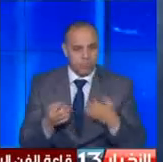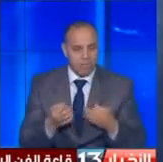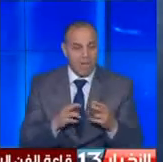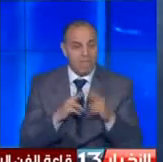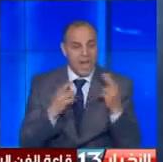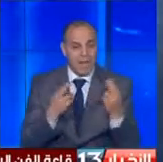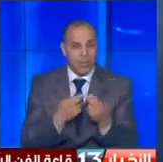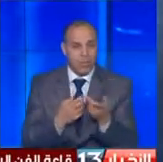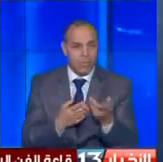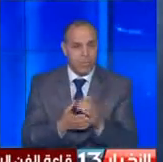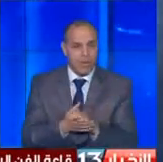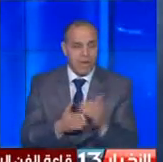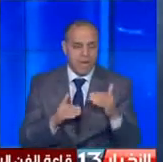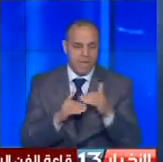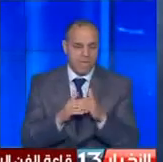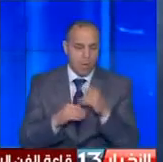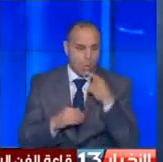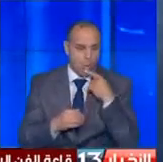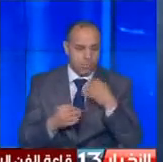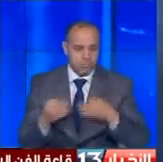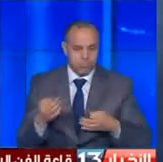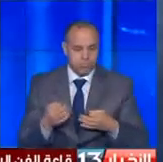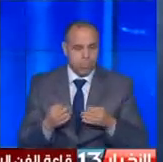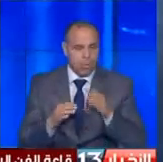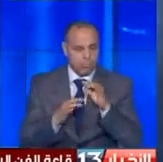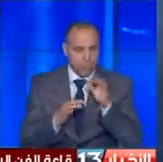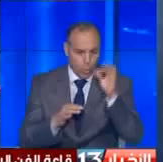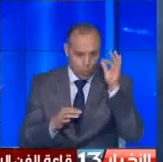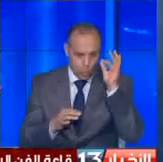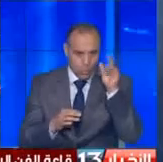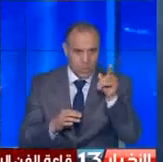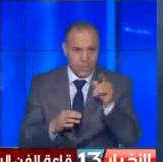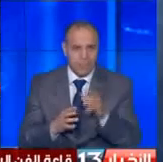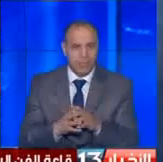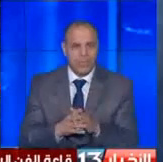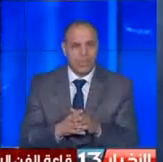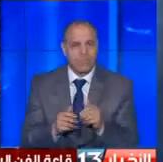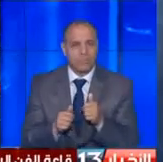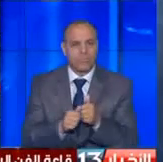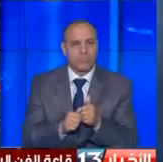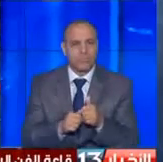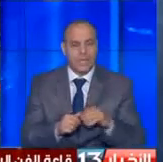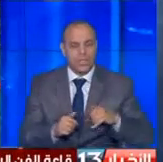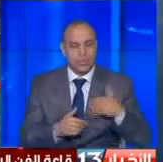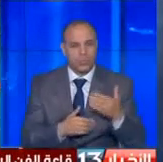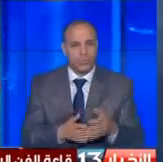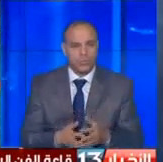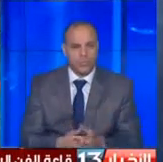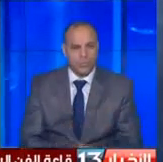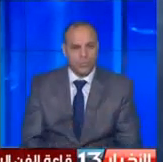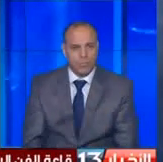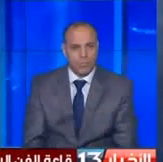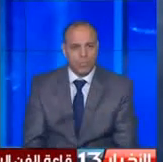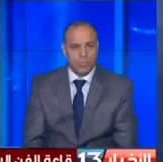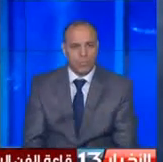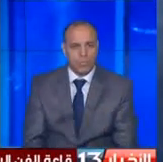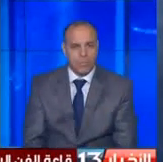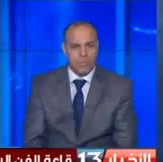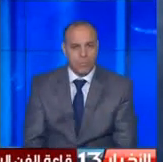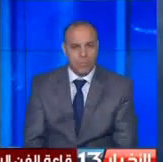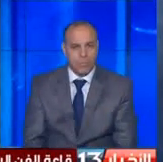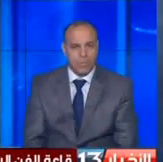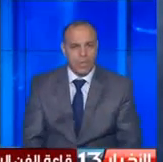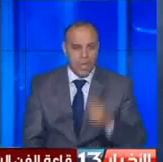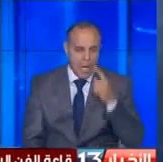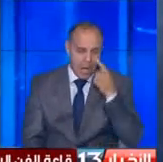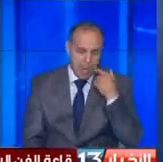العالمية، سهرة أمنها الأوركسترا السيمفوني التونسي بعناصره المنتمية لأجيال مختلفة. نستريسي شوية